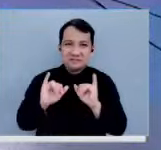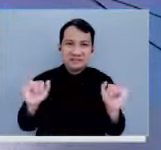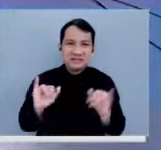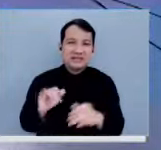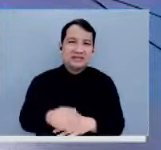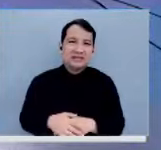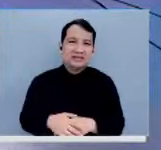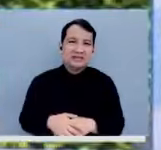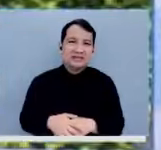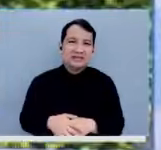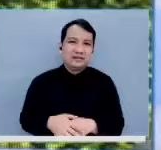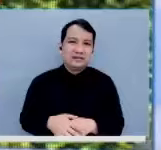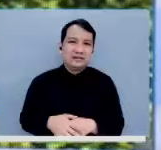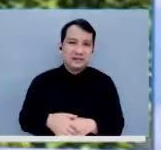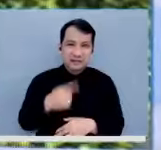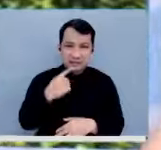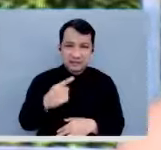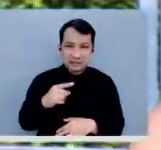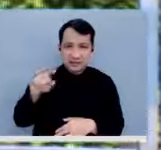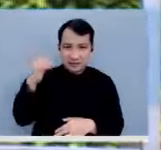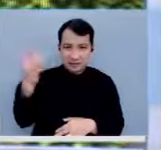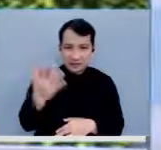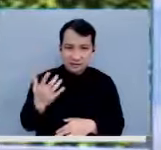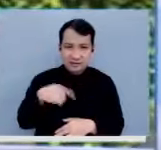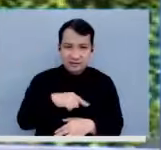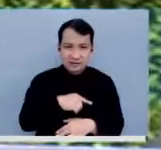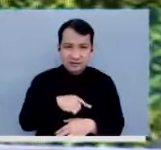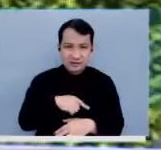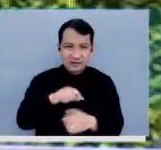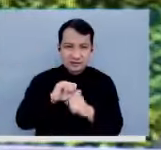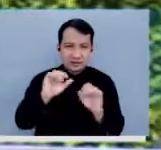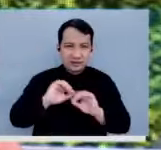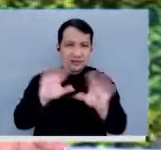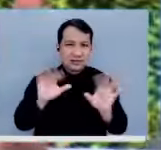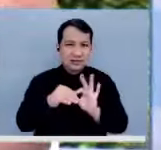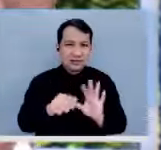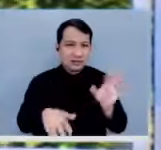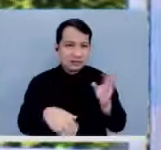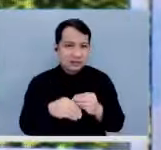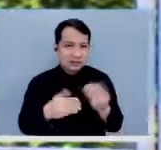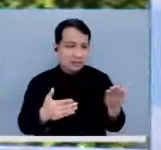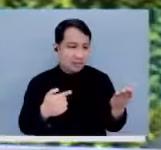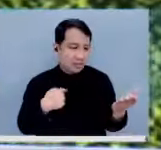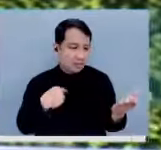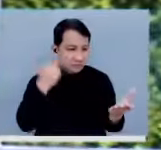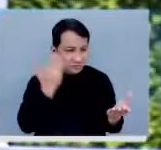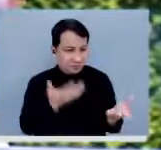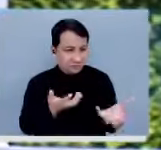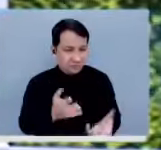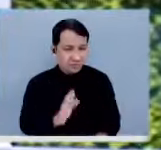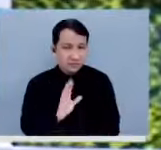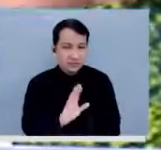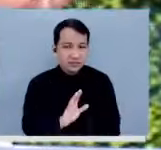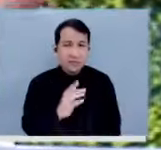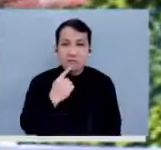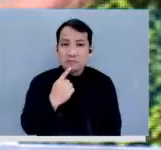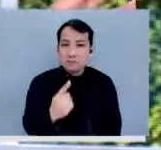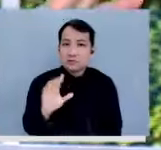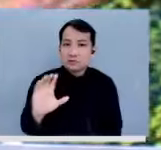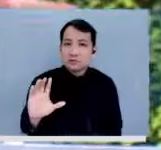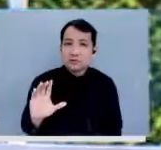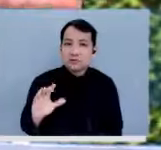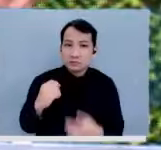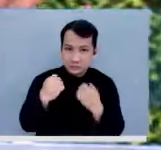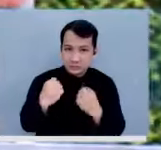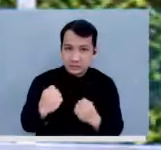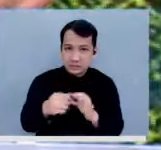Alam mo yun, yung parang yung mga tanong kasi natin, alam mo marami yun na. Pero siguro ako, gusto ko lang na sabihin na yung strength talaga